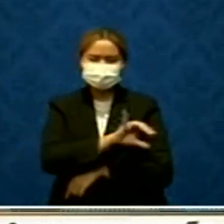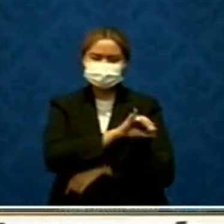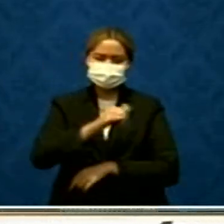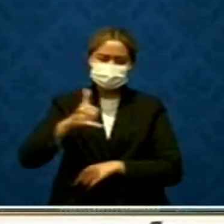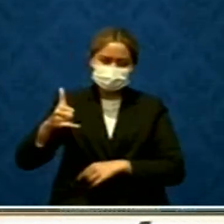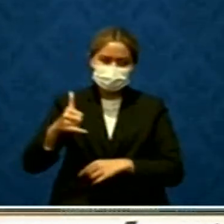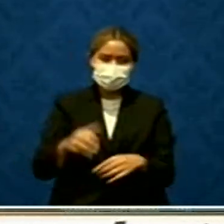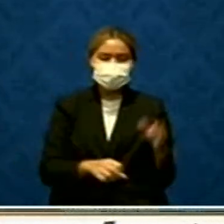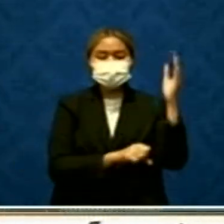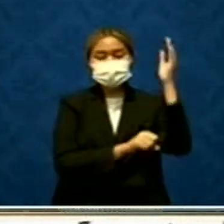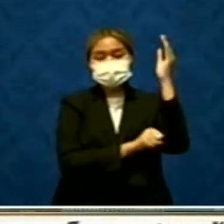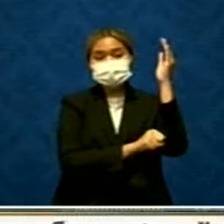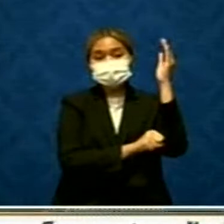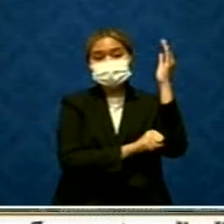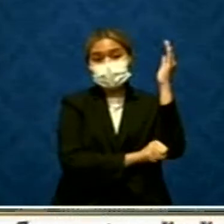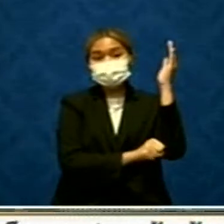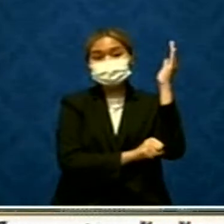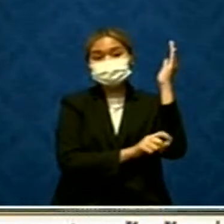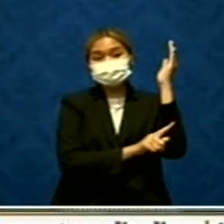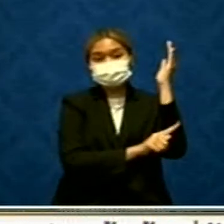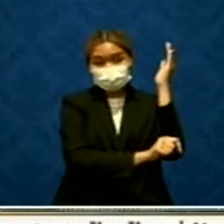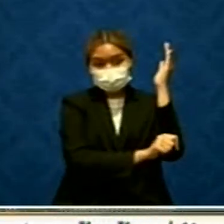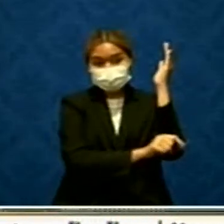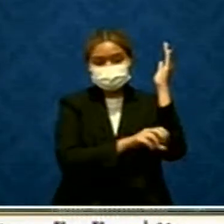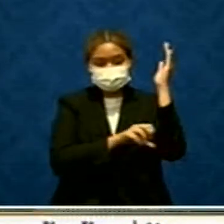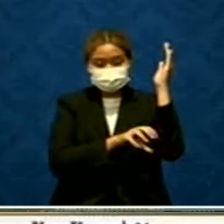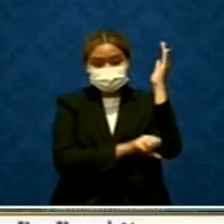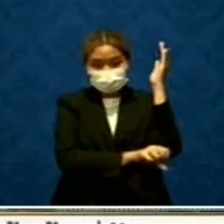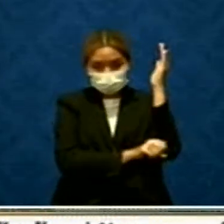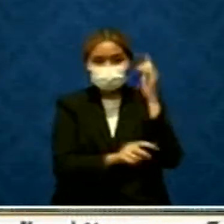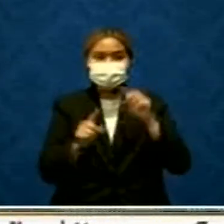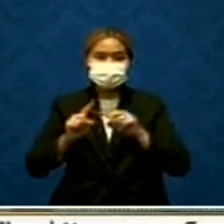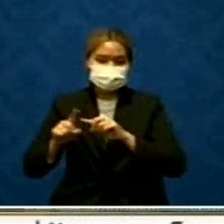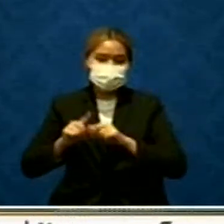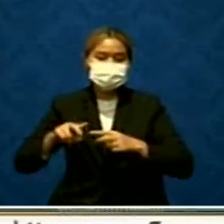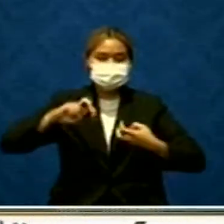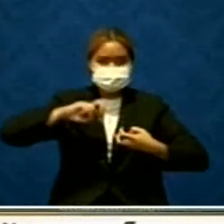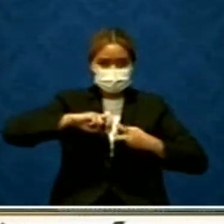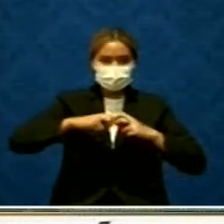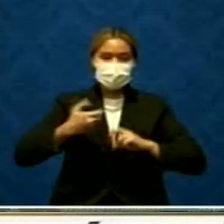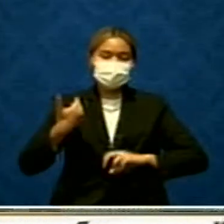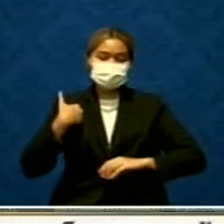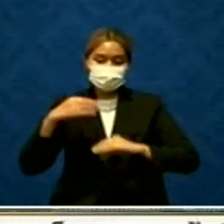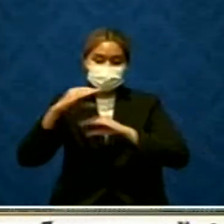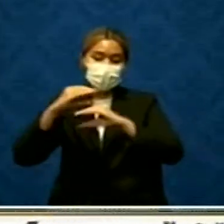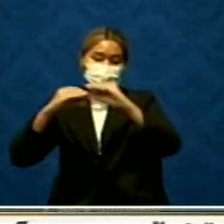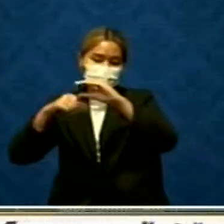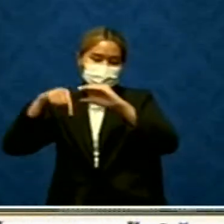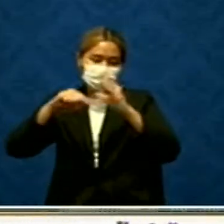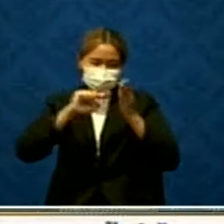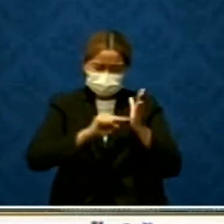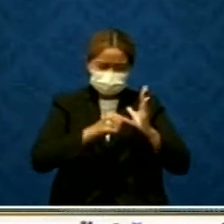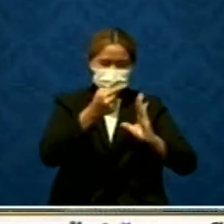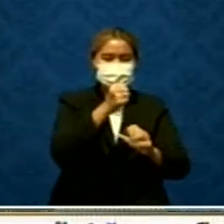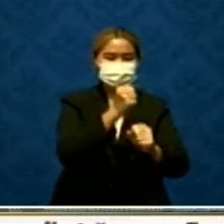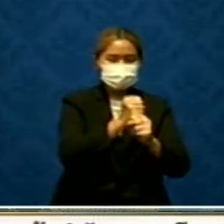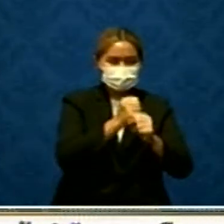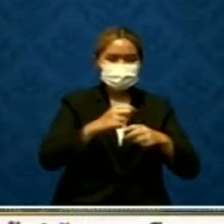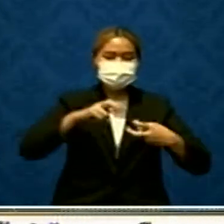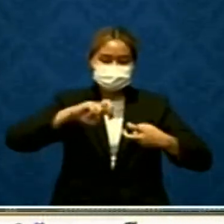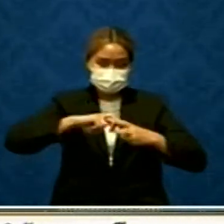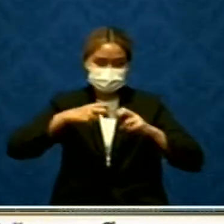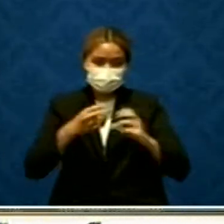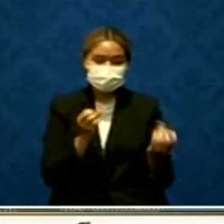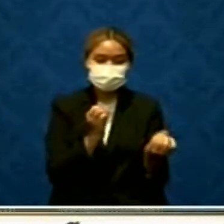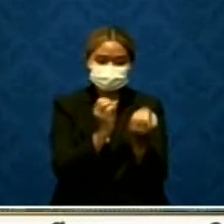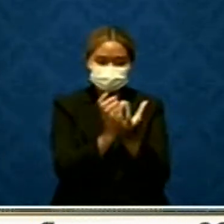ฉบังเนี่ยเรื่องนี้เนี่ยล้วนจะประสบปัญหาตั้งแต่เริ่มโครงการนะครับซึ่งโครงการที่ดำเนิน